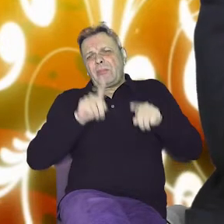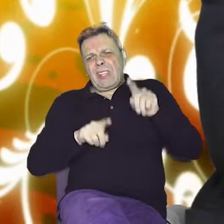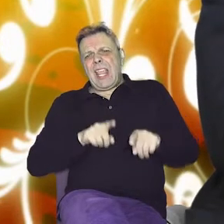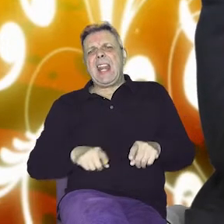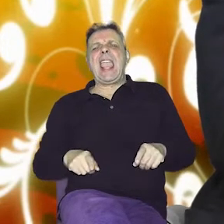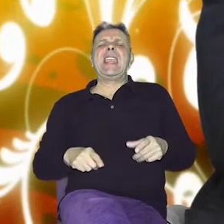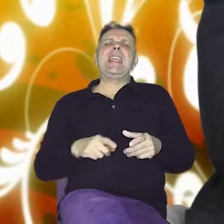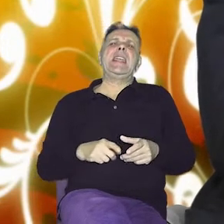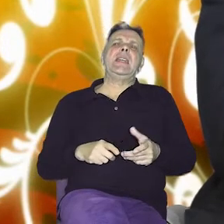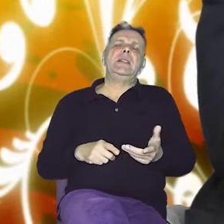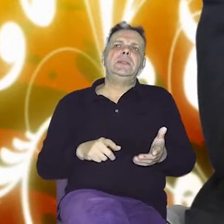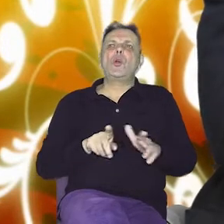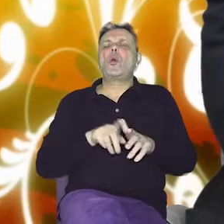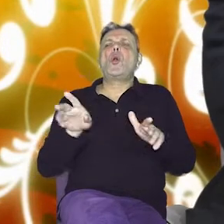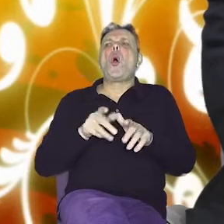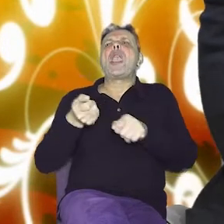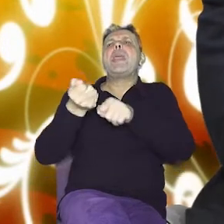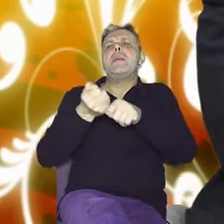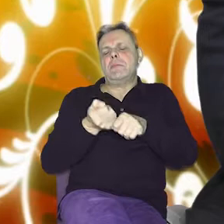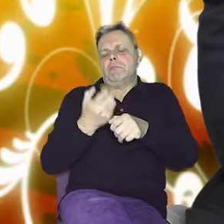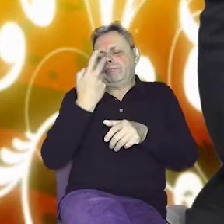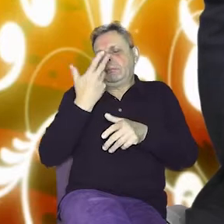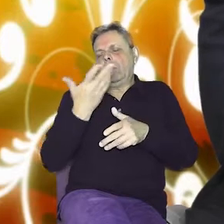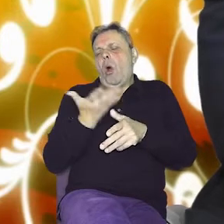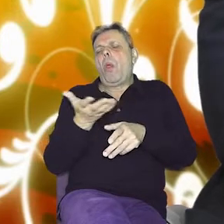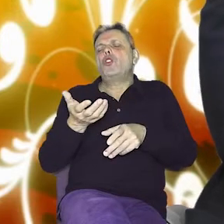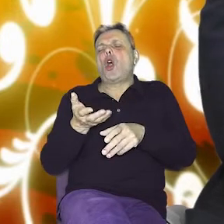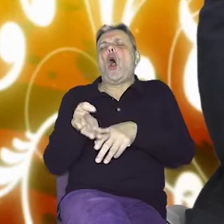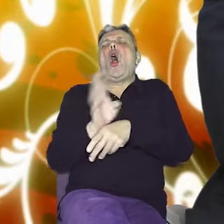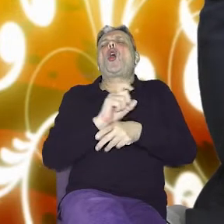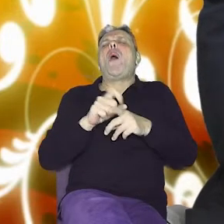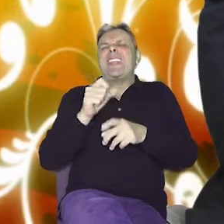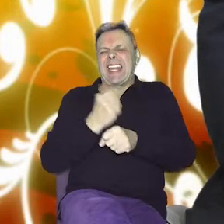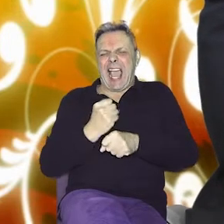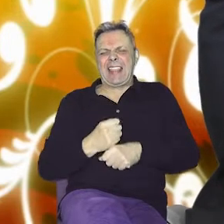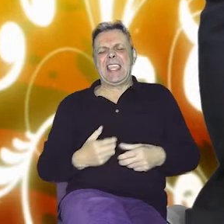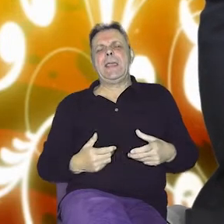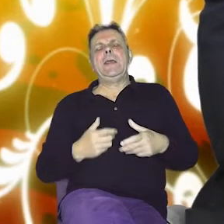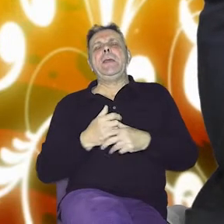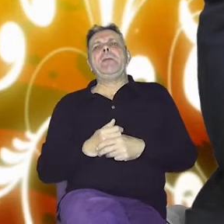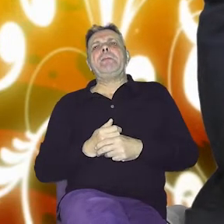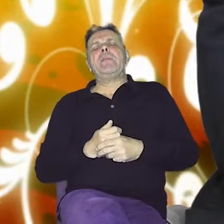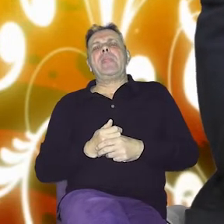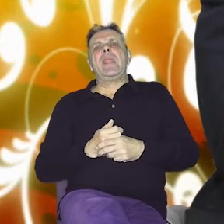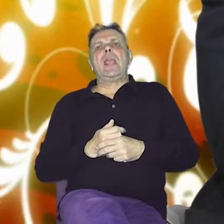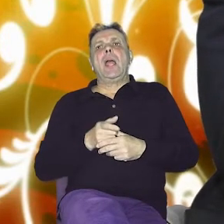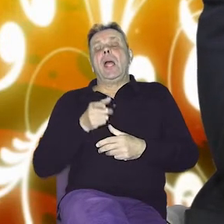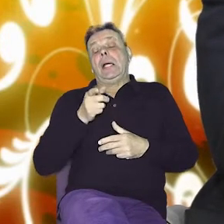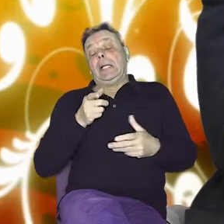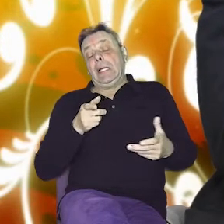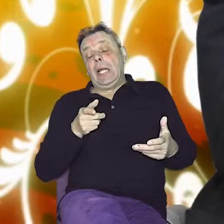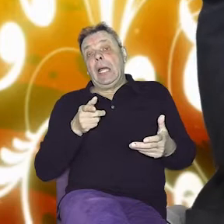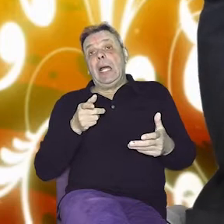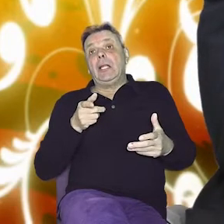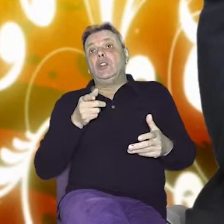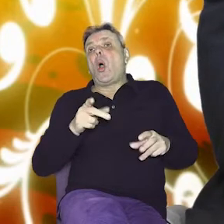neki kauteli koje povlače, COVID povlači za sobom, odnosno neke posljedice koje povlače za sobom, je